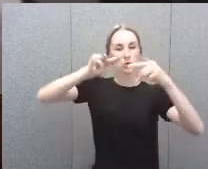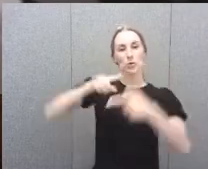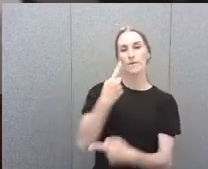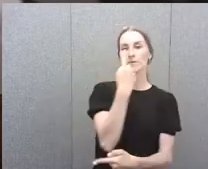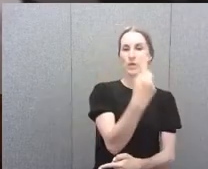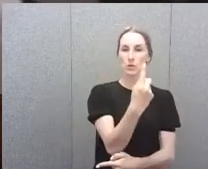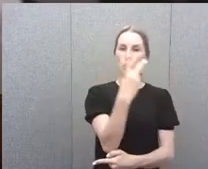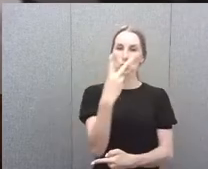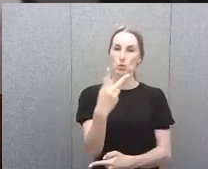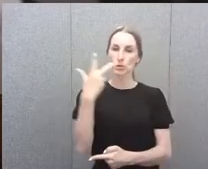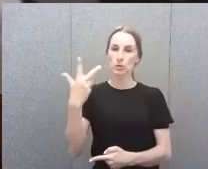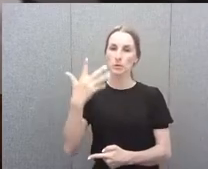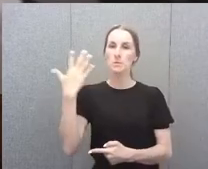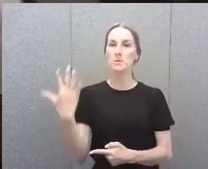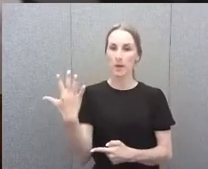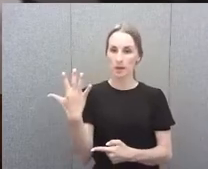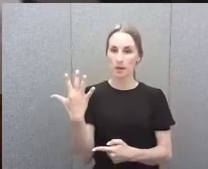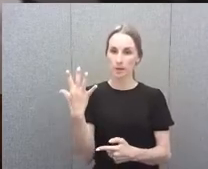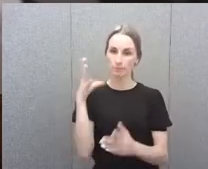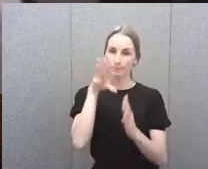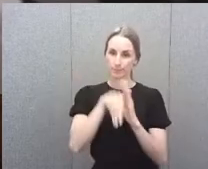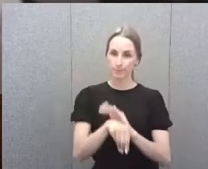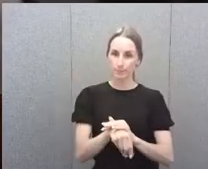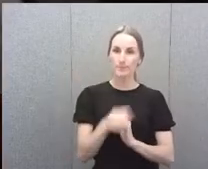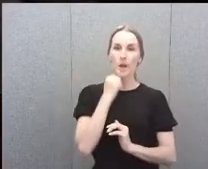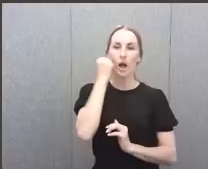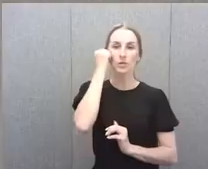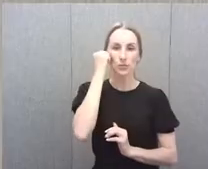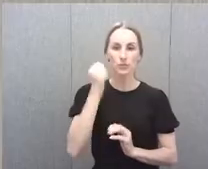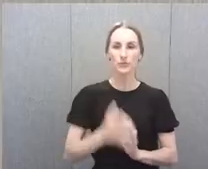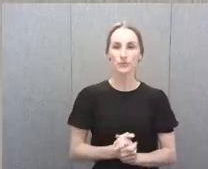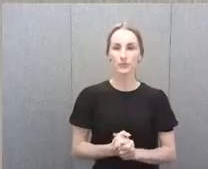условий резолюции номер 1325. Спасибо.